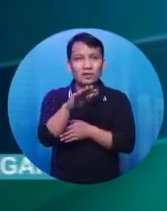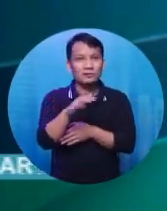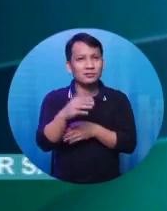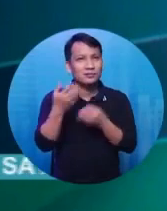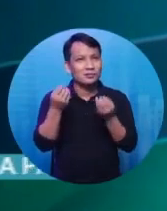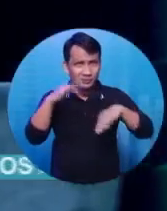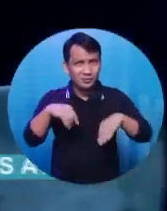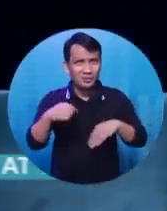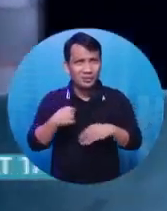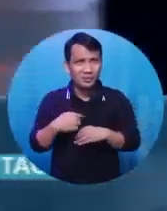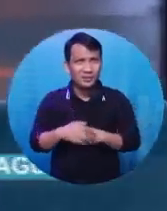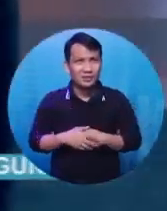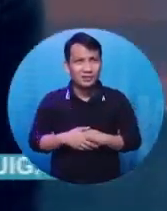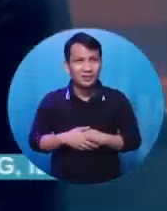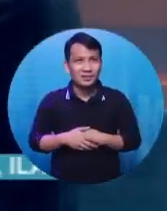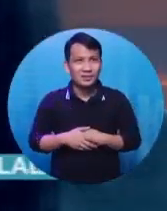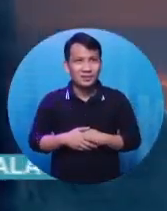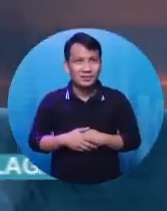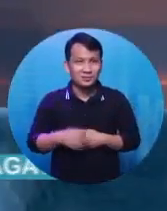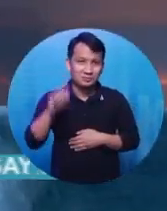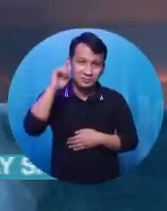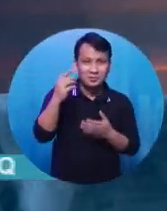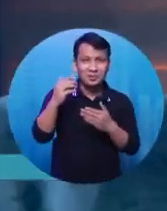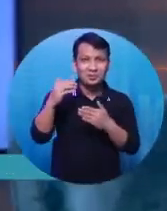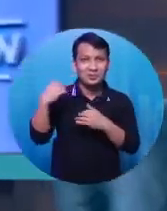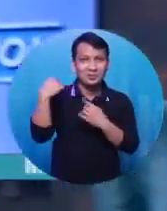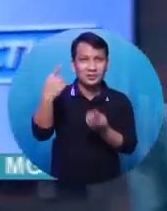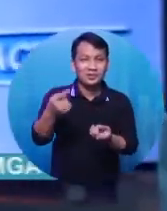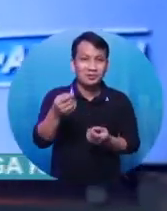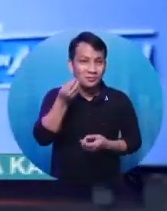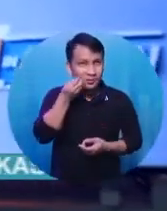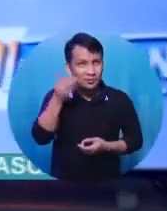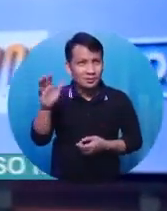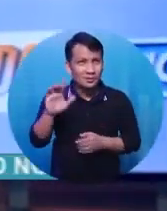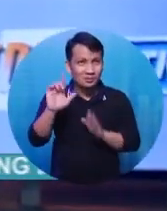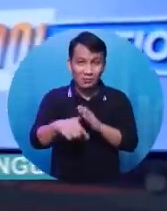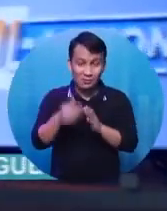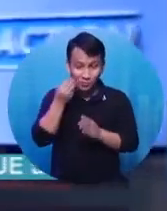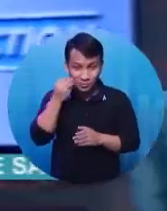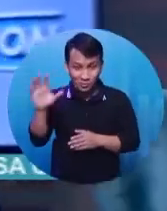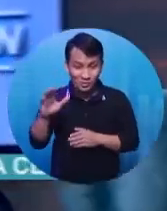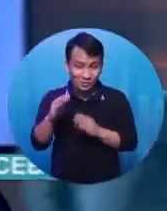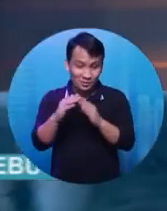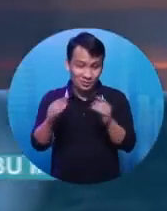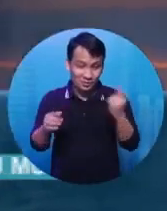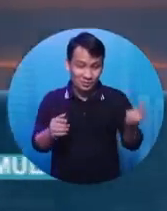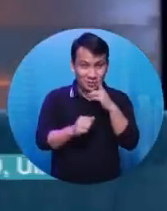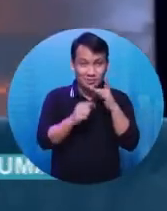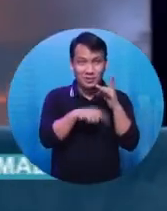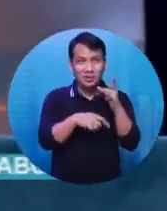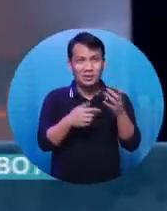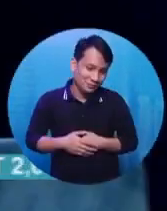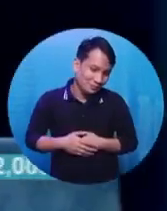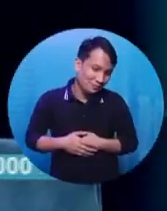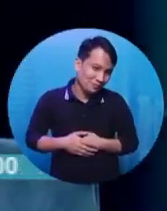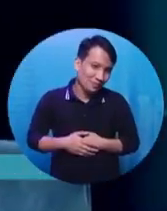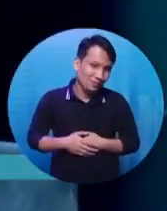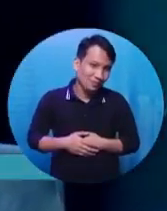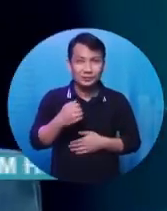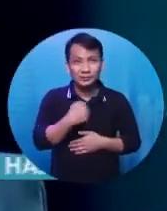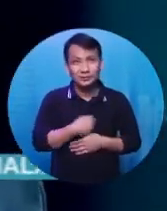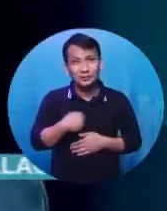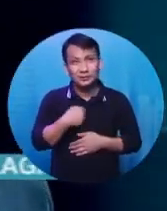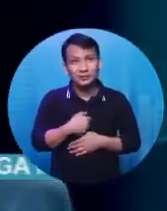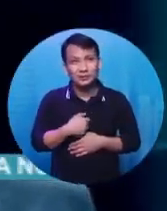medyo na problema ako. Baka naman sa isip ko one of these days, pag-uwi ko ng bahay, o mamaya pag-uwi ko, sasabihin ng isang kasambahay, Kuya, pasensya